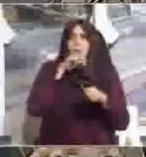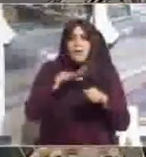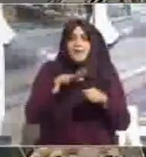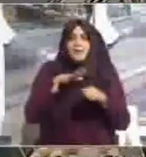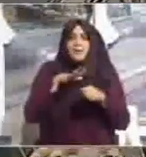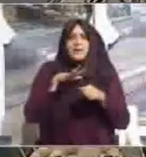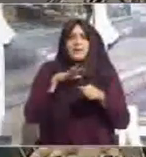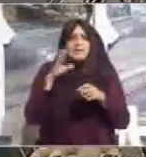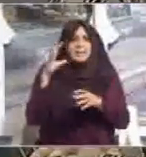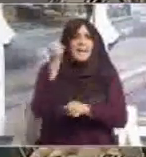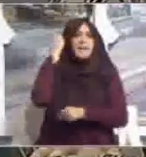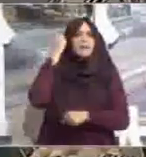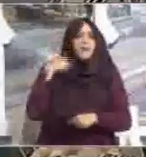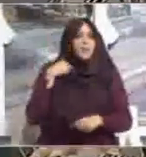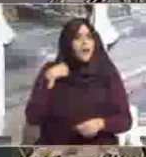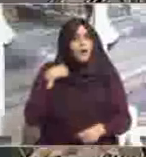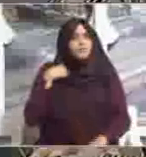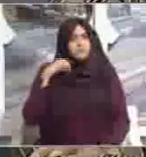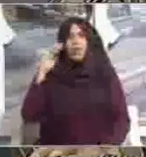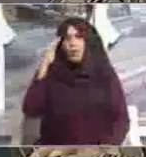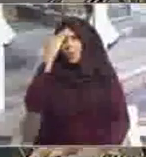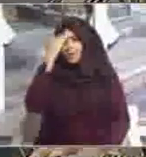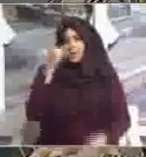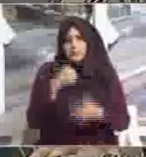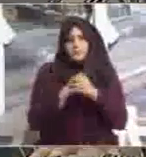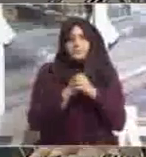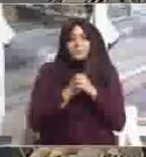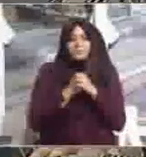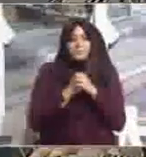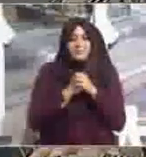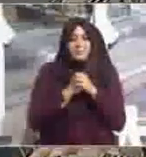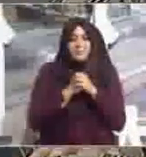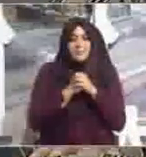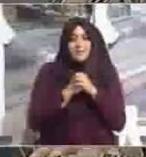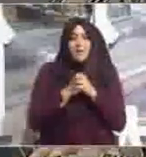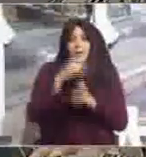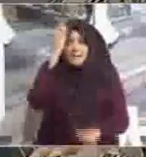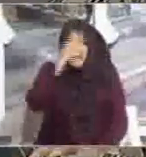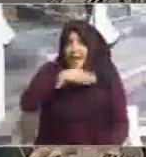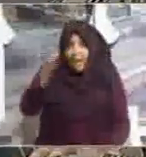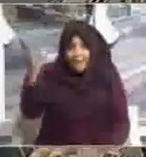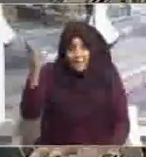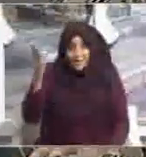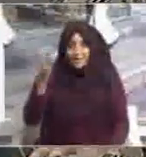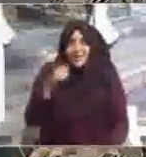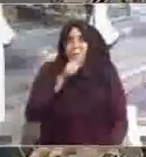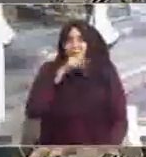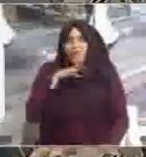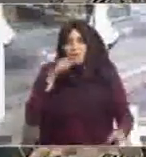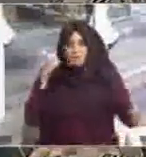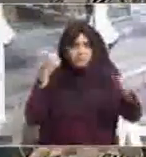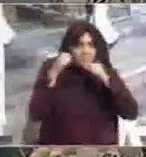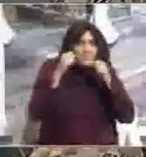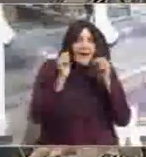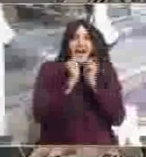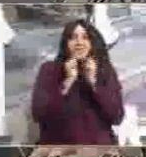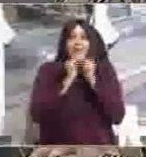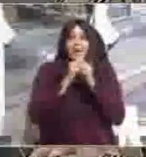مستعرف. قالك فإذا به صارعه. مصارع مشهور هذا. مشهور معروف هذا. معروف. شفت كما أقول